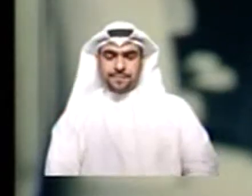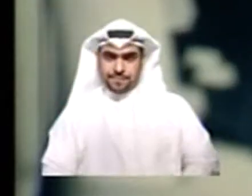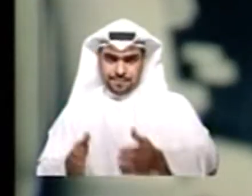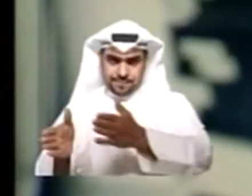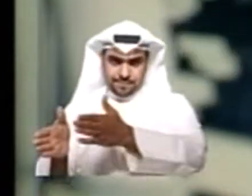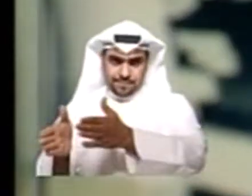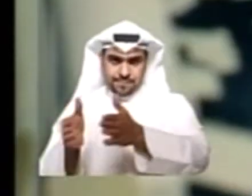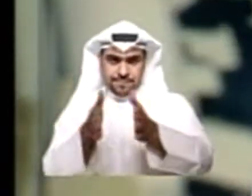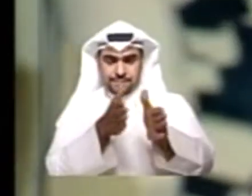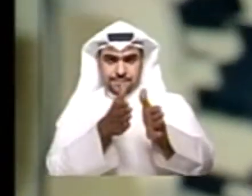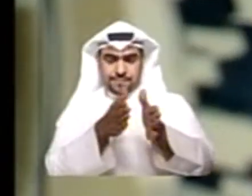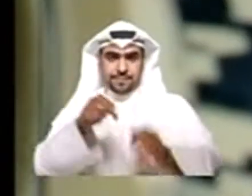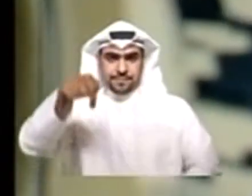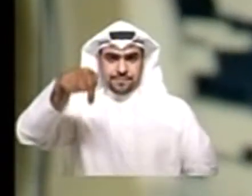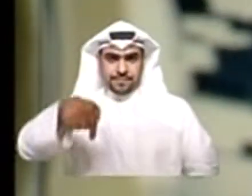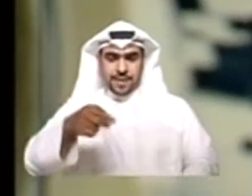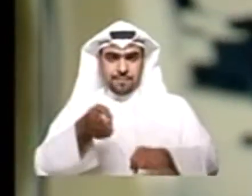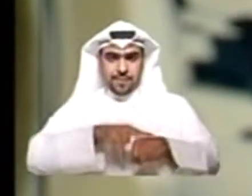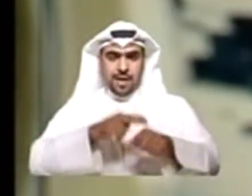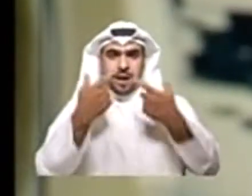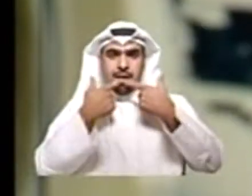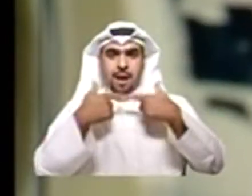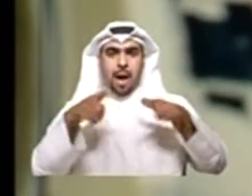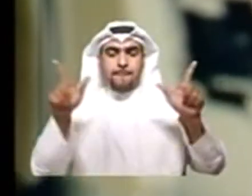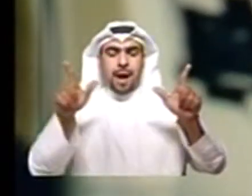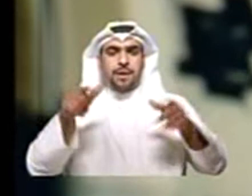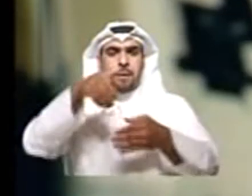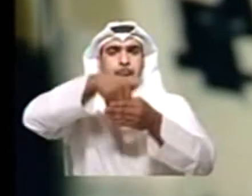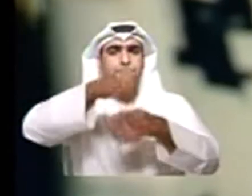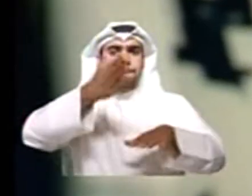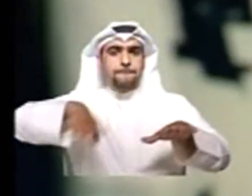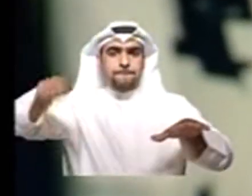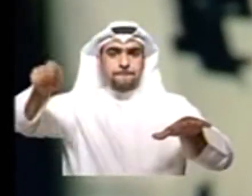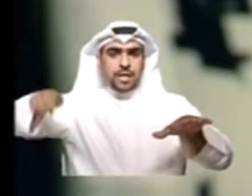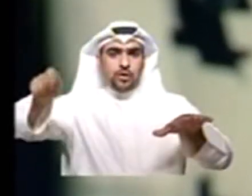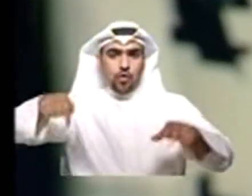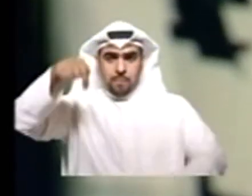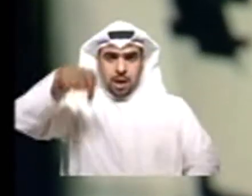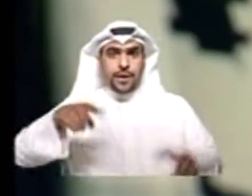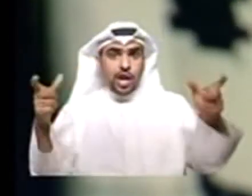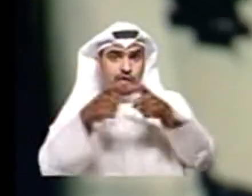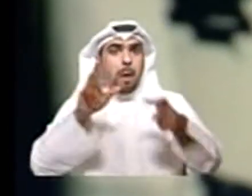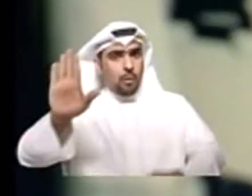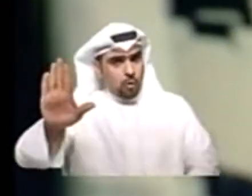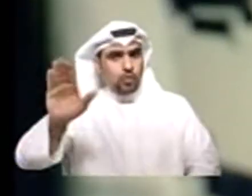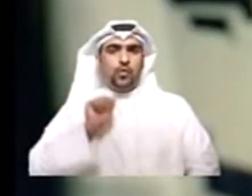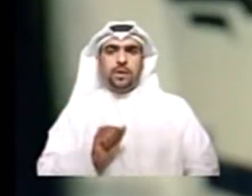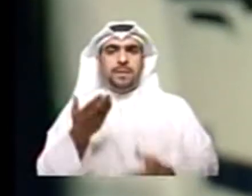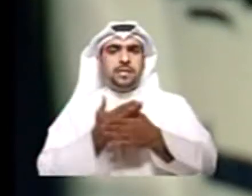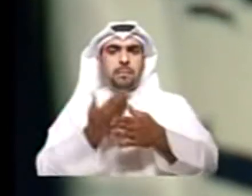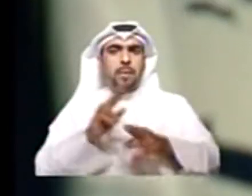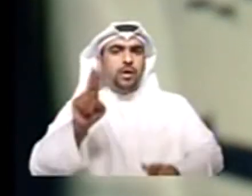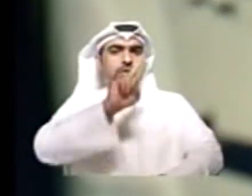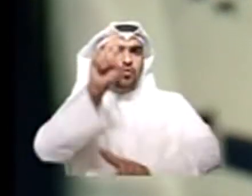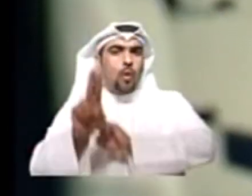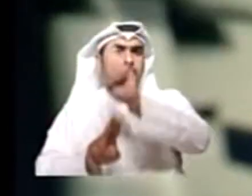يا سادة، أهلا بكم من جديد، وعودة إلى أخبار مجلس الأمة، والذي ما زال منعقدا إلى الآن بسبب الاستجواب المقدم